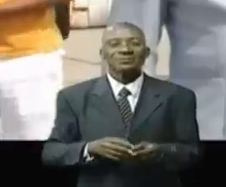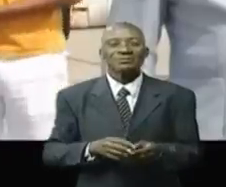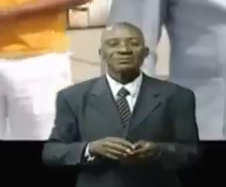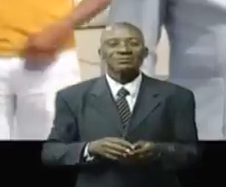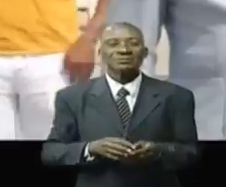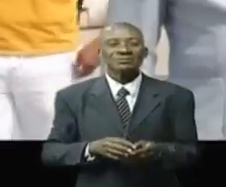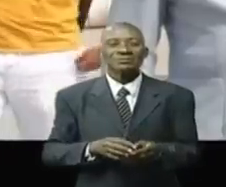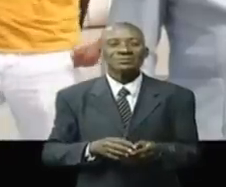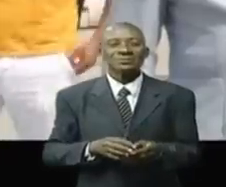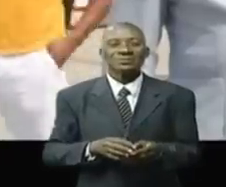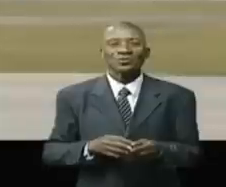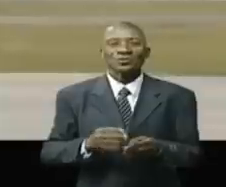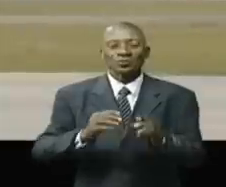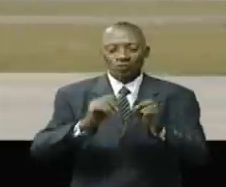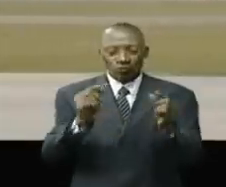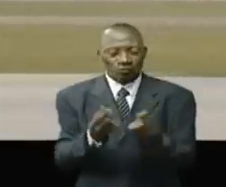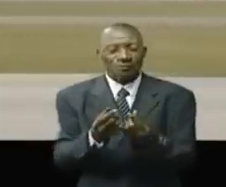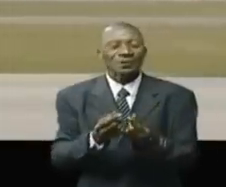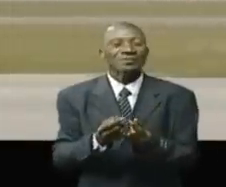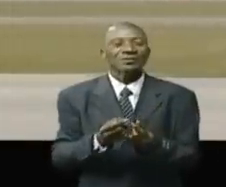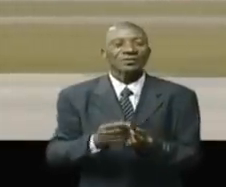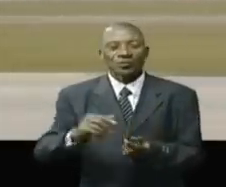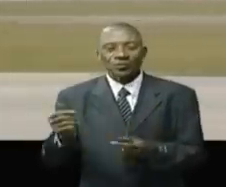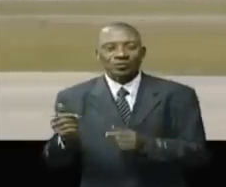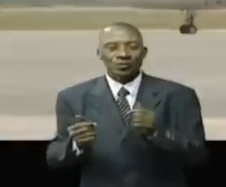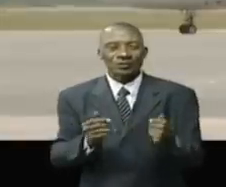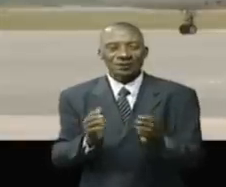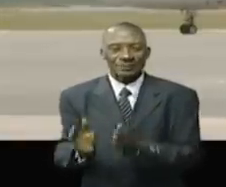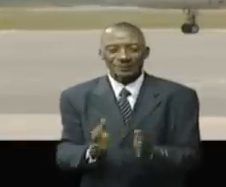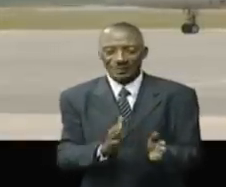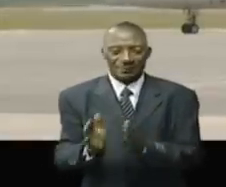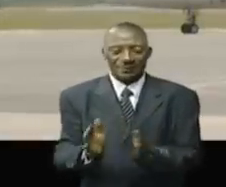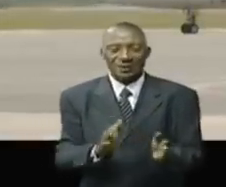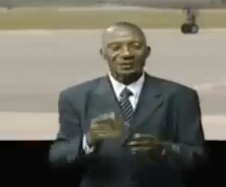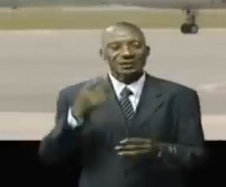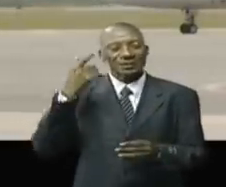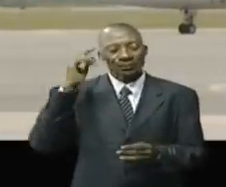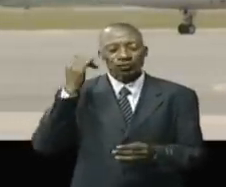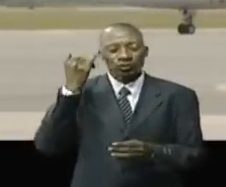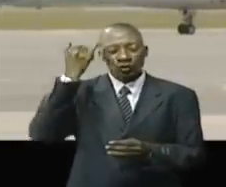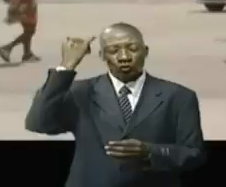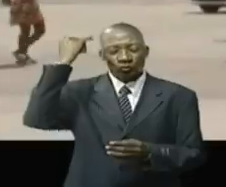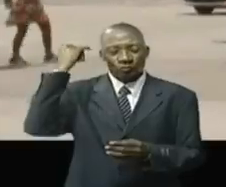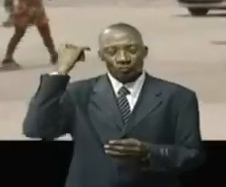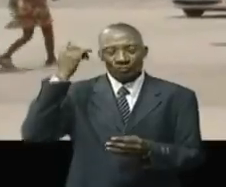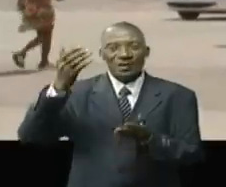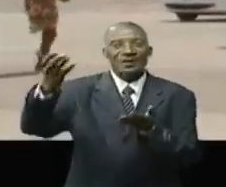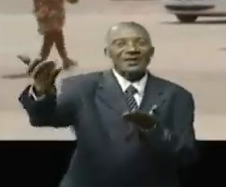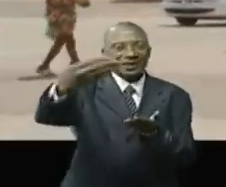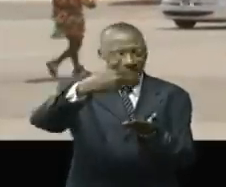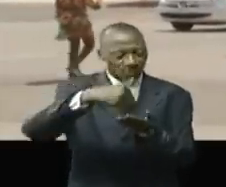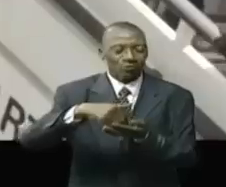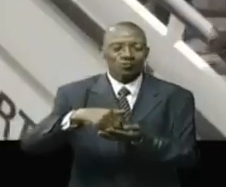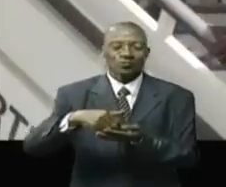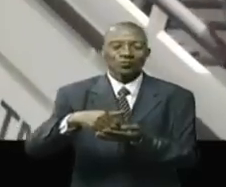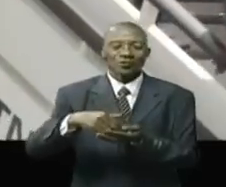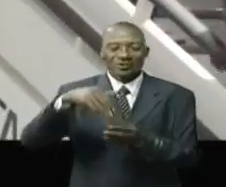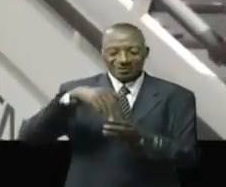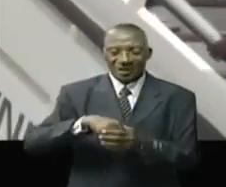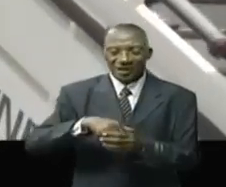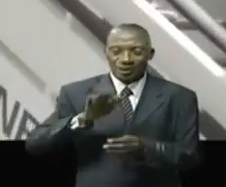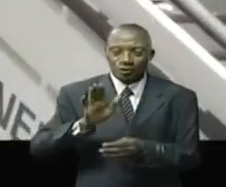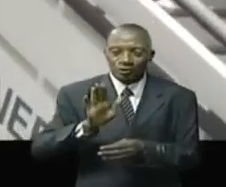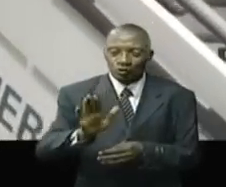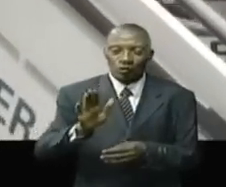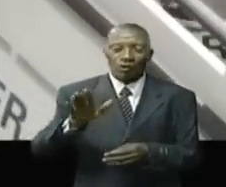été mobilisée pour aller, dirait-on, récupérer Lumumba afin de le ramener là où son histoire a débuté.